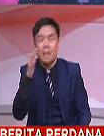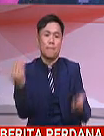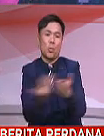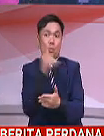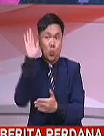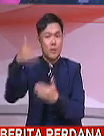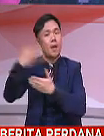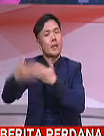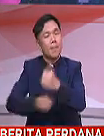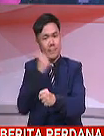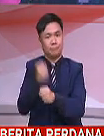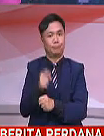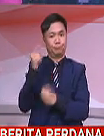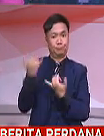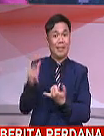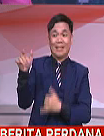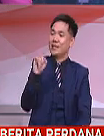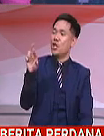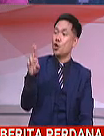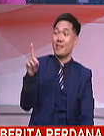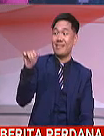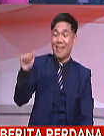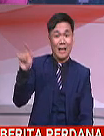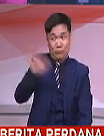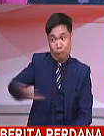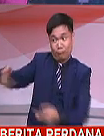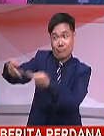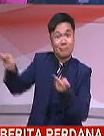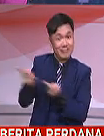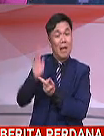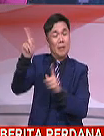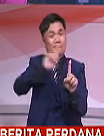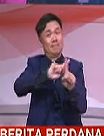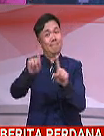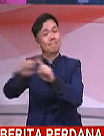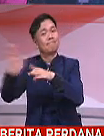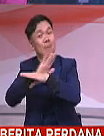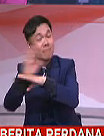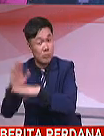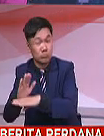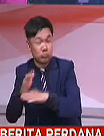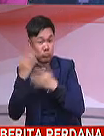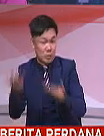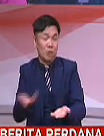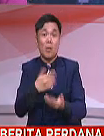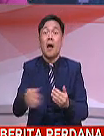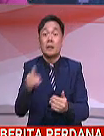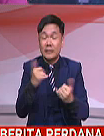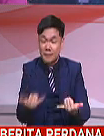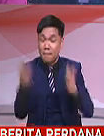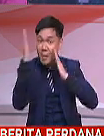merupakan sebahagian daripada perancangan Irda mempelbagaikan portfolio perniagaan selain menjamin keselamatan bekalan makanan